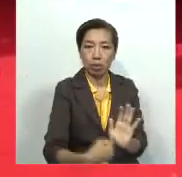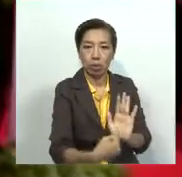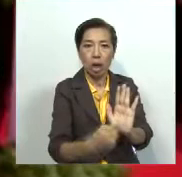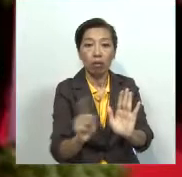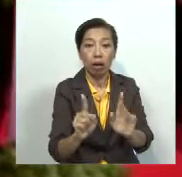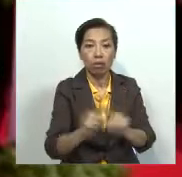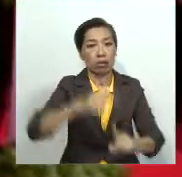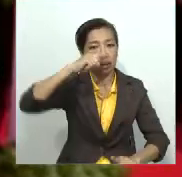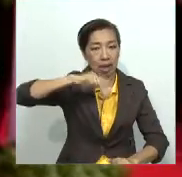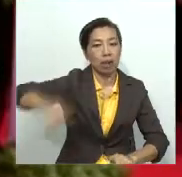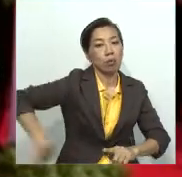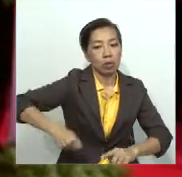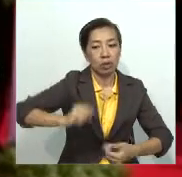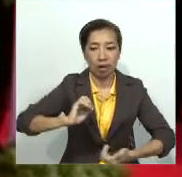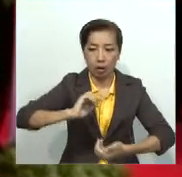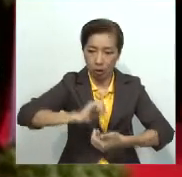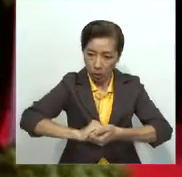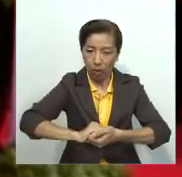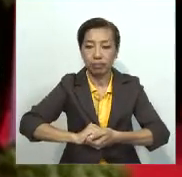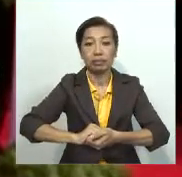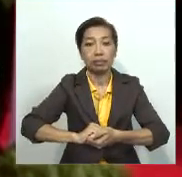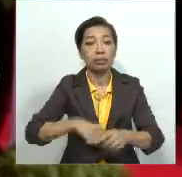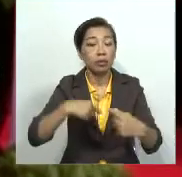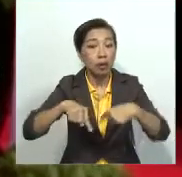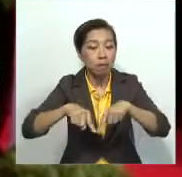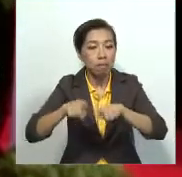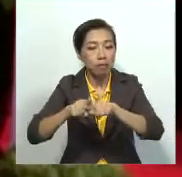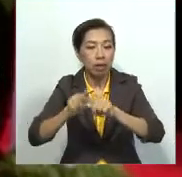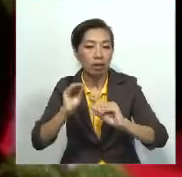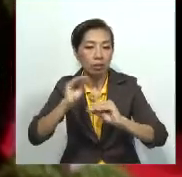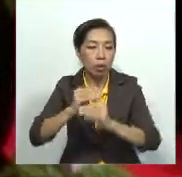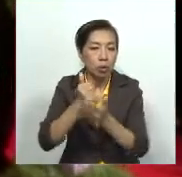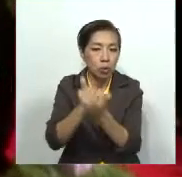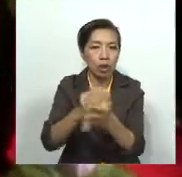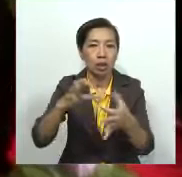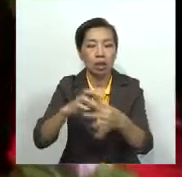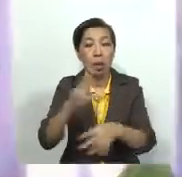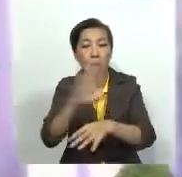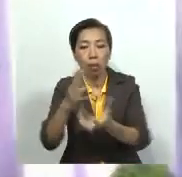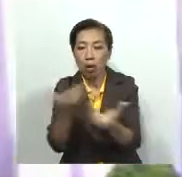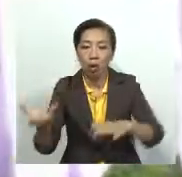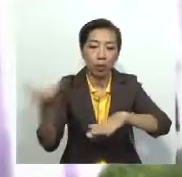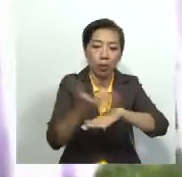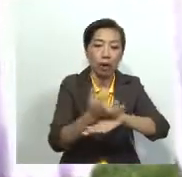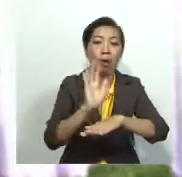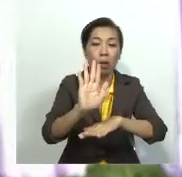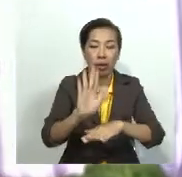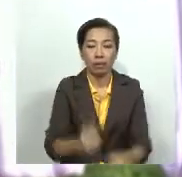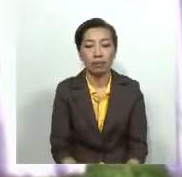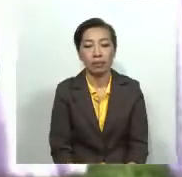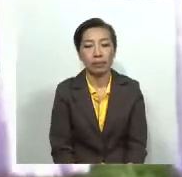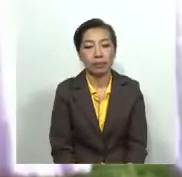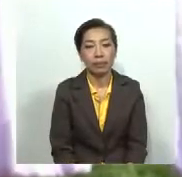สัมพันธ์ระหว่าง2ประเทศแล้วก็ร่วมกันนะครับในการเติมเต็มเรื่องของระบบโลจิสติกในภูมิภาคครับ